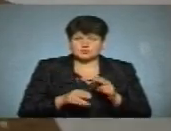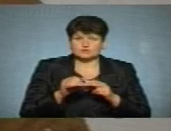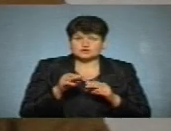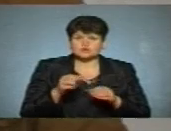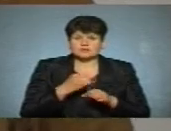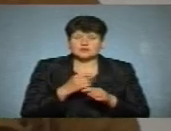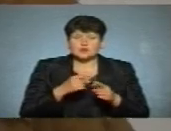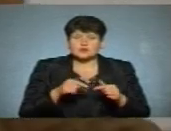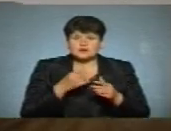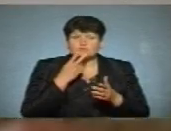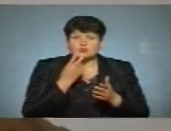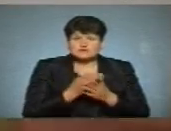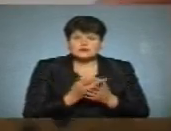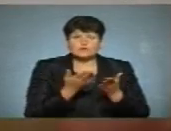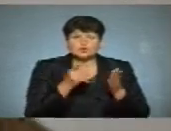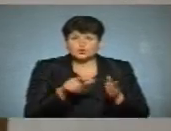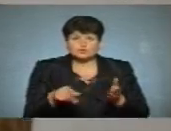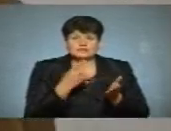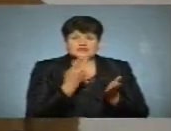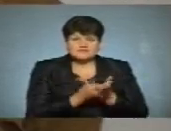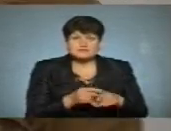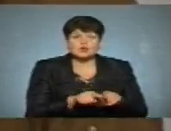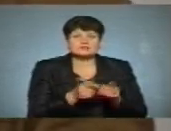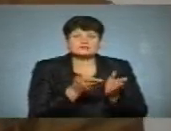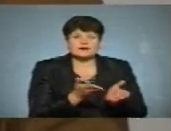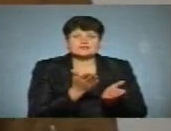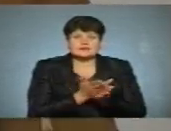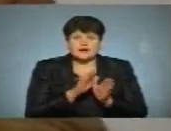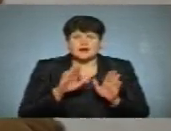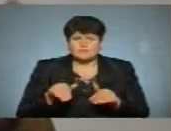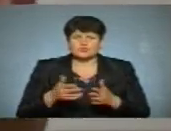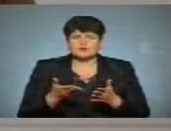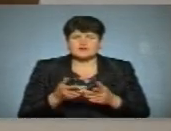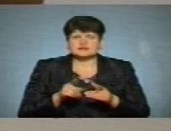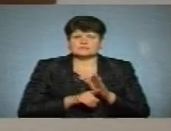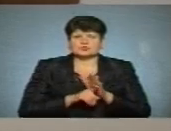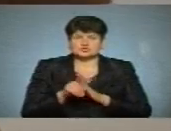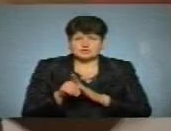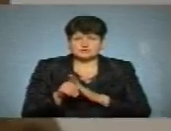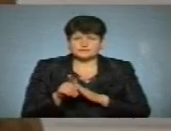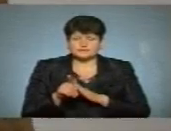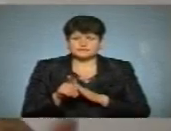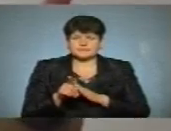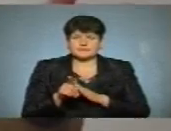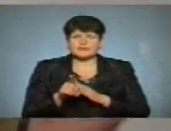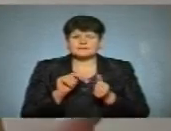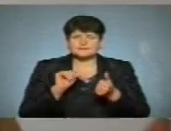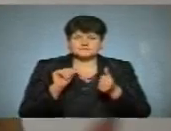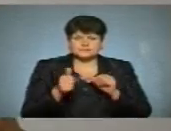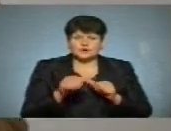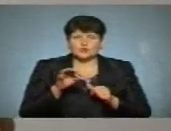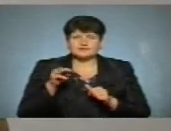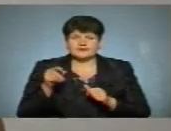органи, показали людям, от люди, дивіться, отак воно є, а тоді вже байдуже. А ви спочатку, ви поміж паровоза йдете, ОТГ